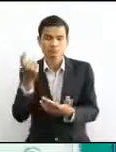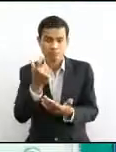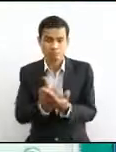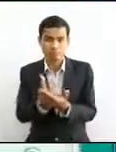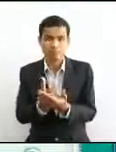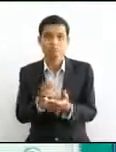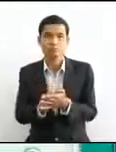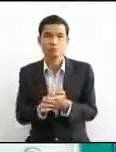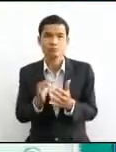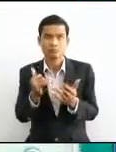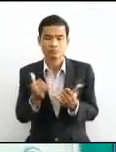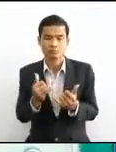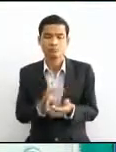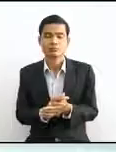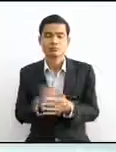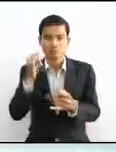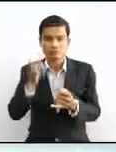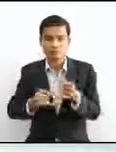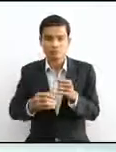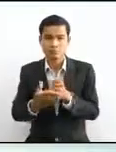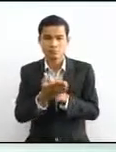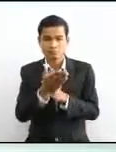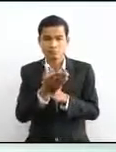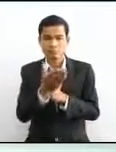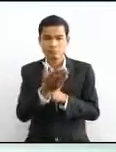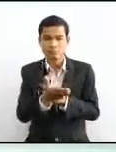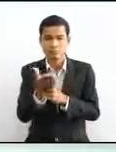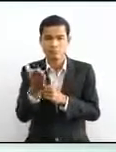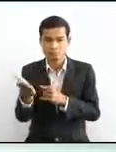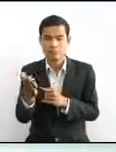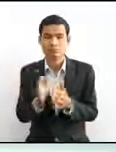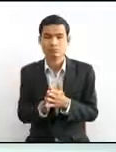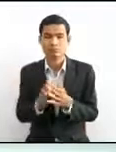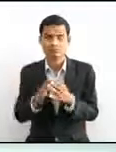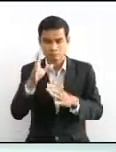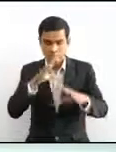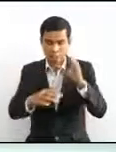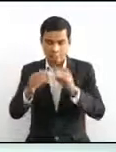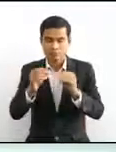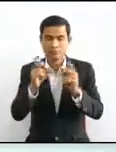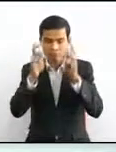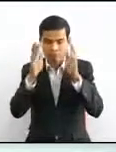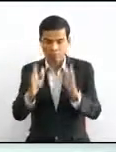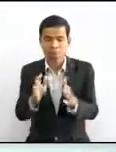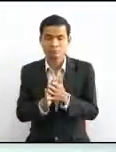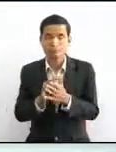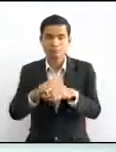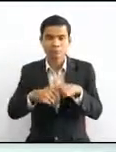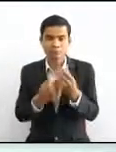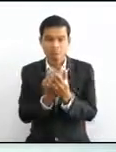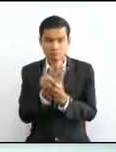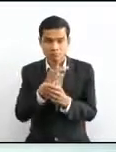mong rợt đáy chà trong cái nói con tự ọc khnía và tôi bị riêng cho mình lại cổ hỏi con trời liên xâm